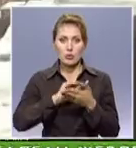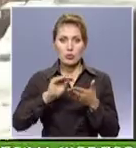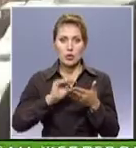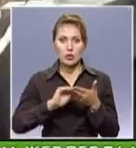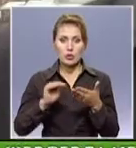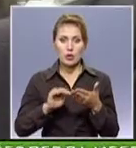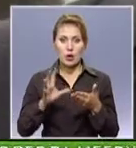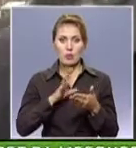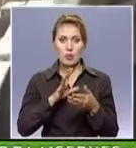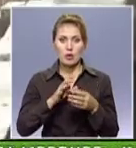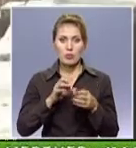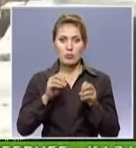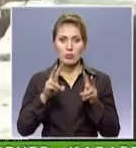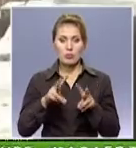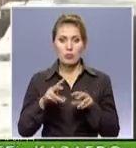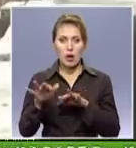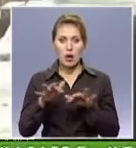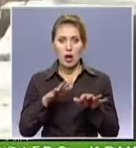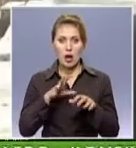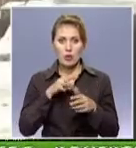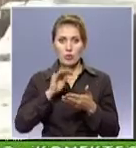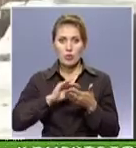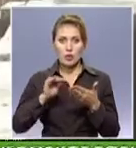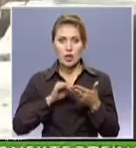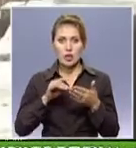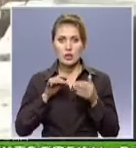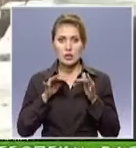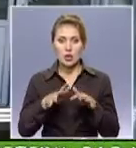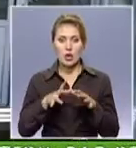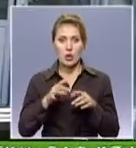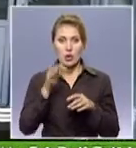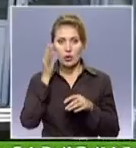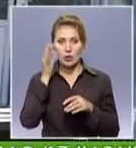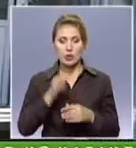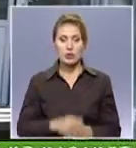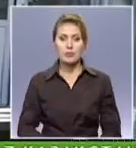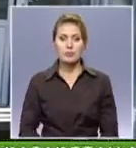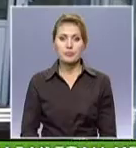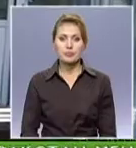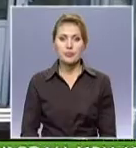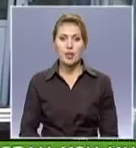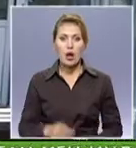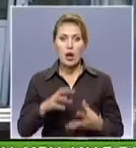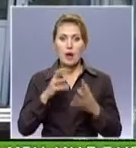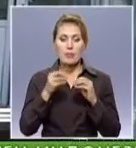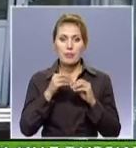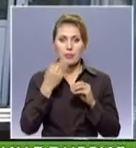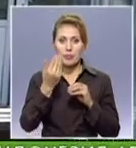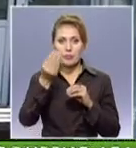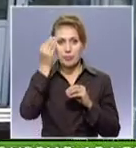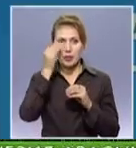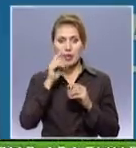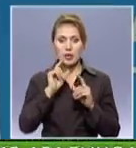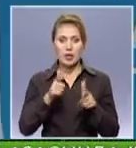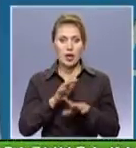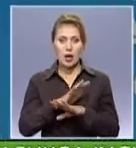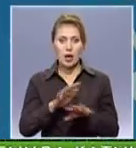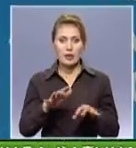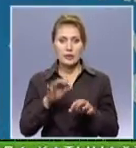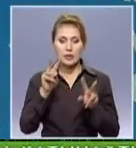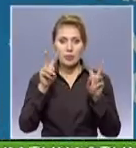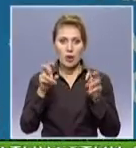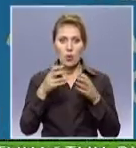түрік дейді ғой, мына жасағаны бұл журналистіктің қулығы. Алайда Жарылқап Қалыбай бұл пікірмен келіспейді.